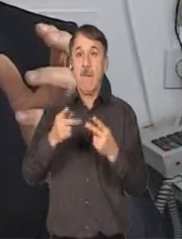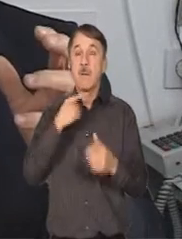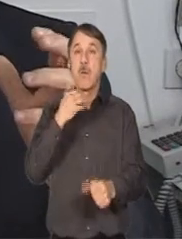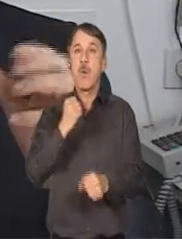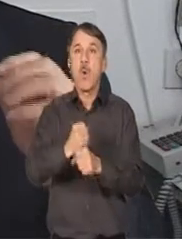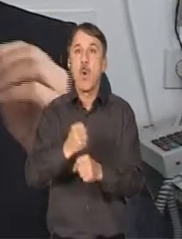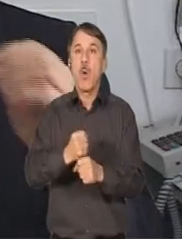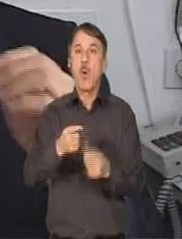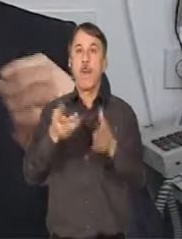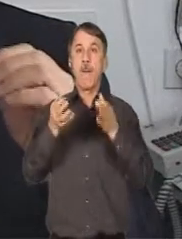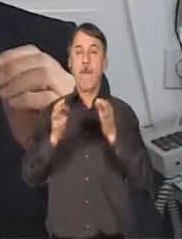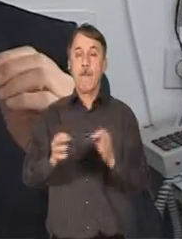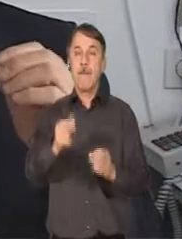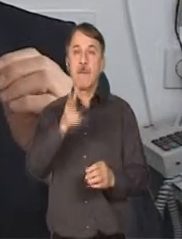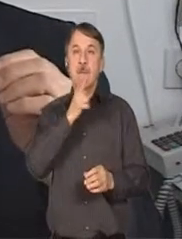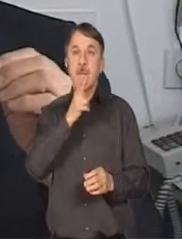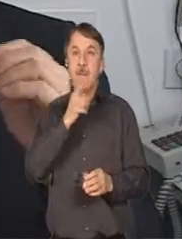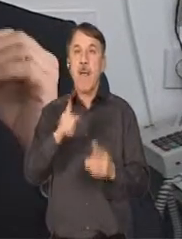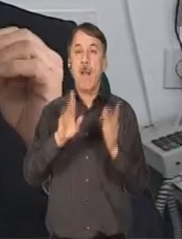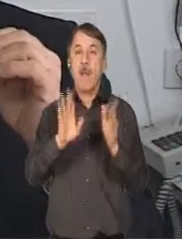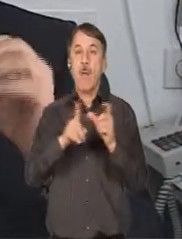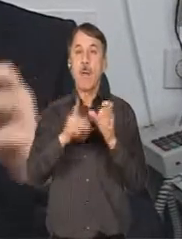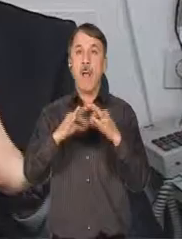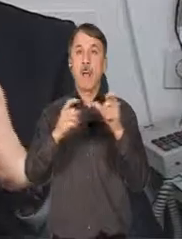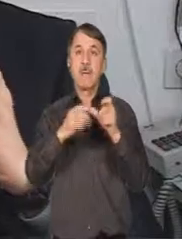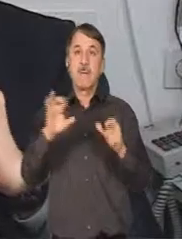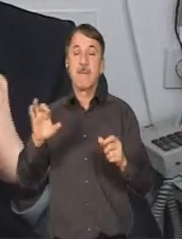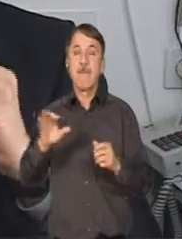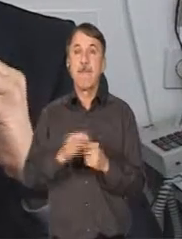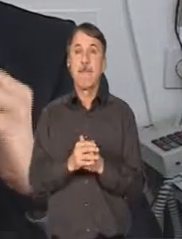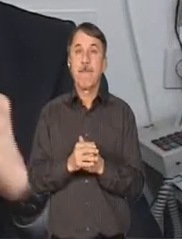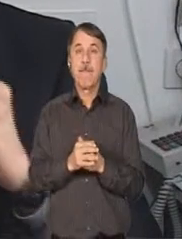njegovom stvaranju učestvuju bakterije, tako da se